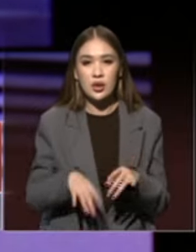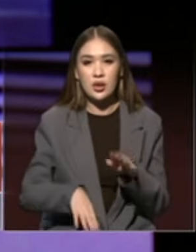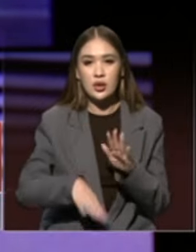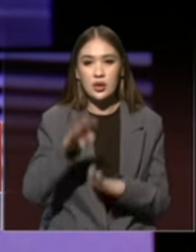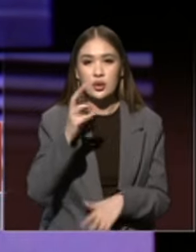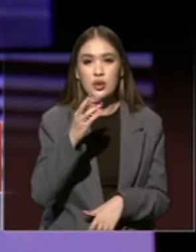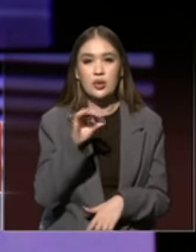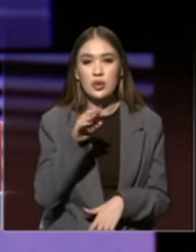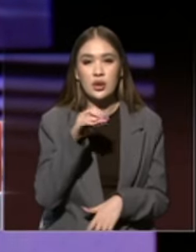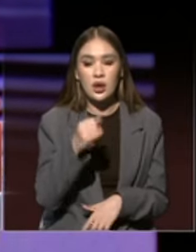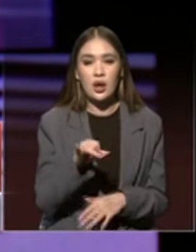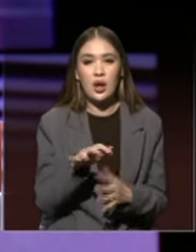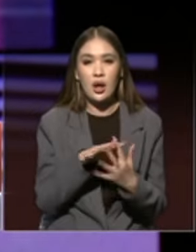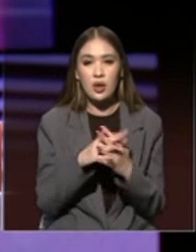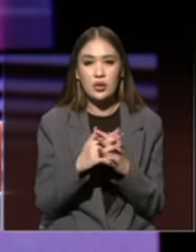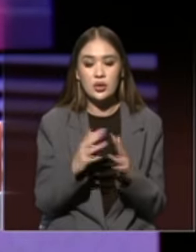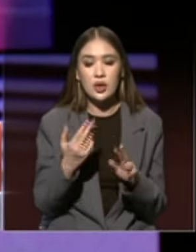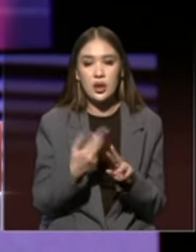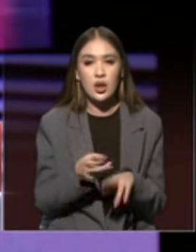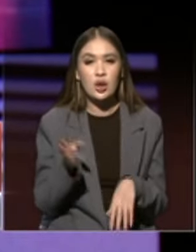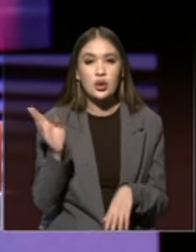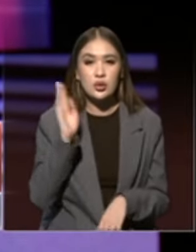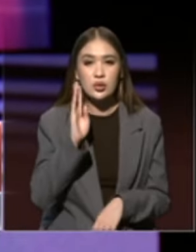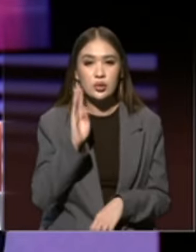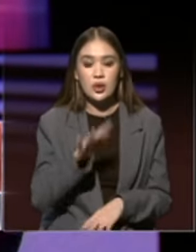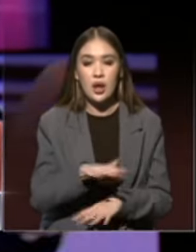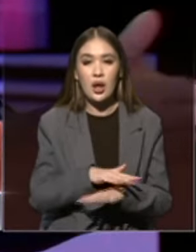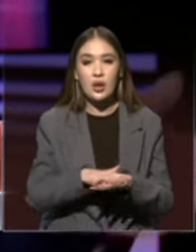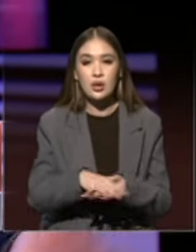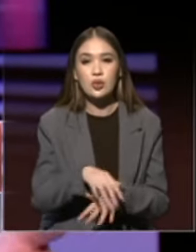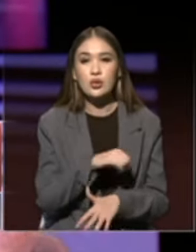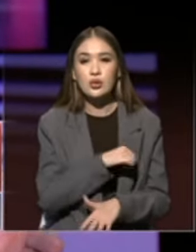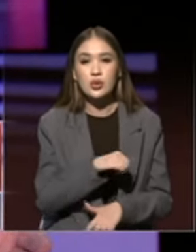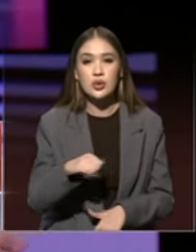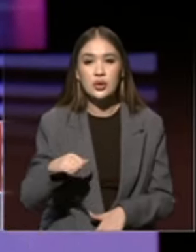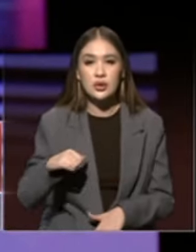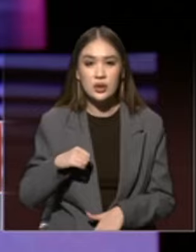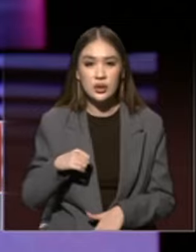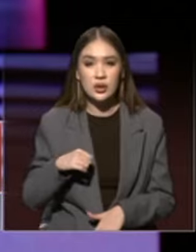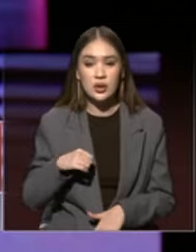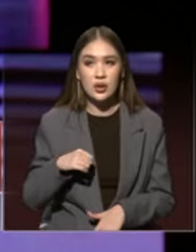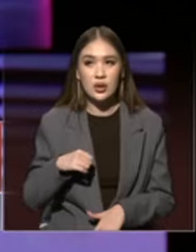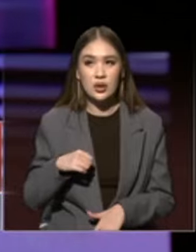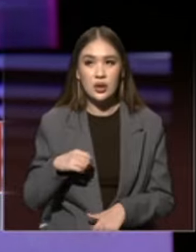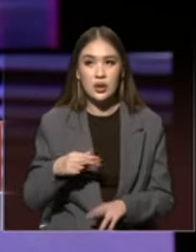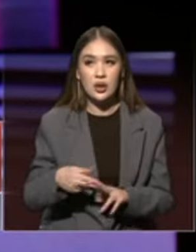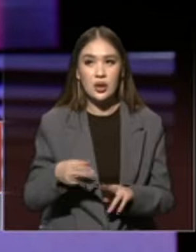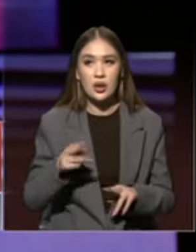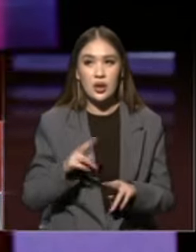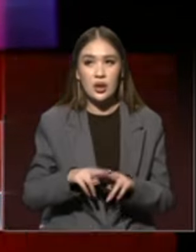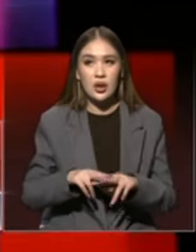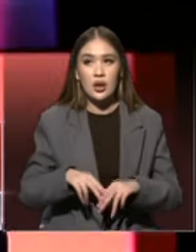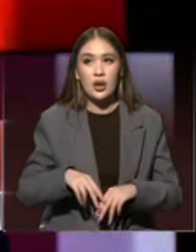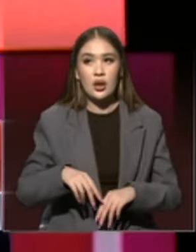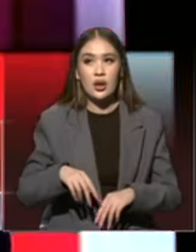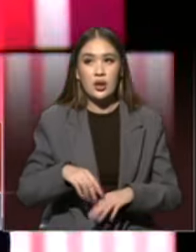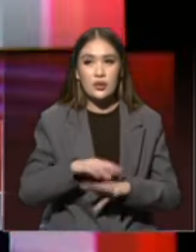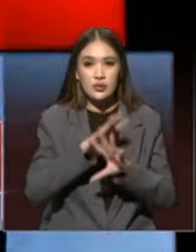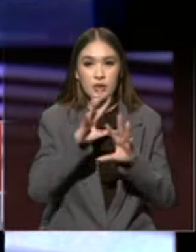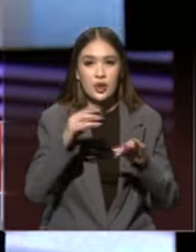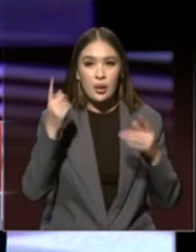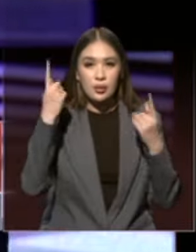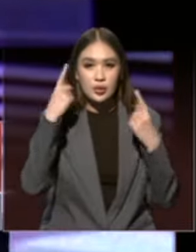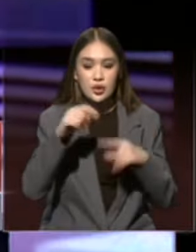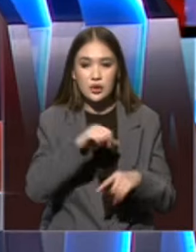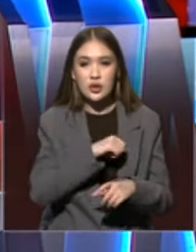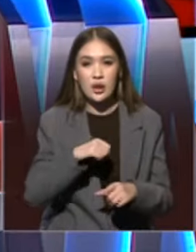ауылда. Жаңағы суды халық өзі реттеп, суды ағызып, ол ешқандай энтузиазммен істелген нәрсе.